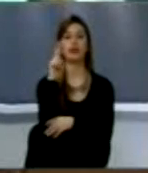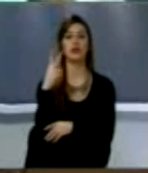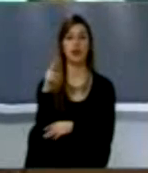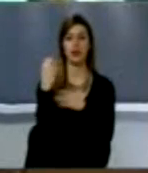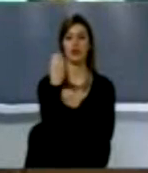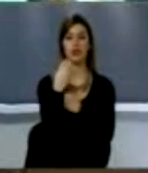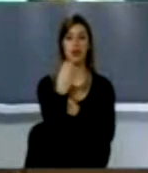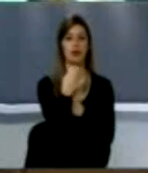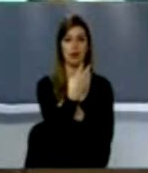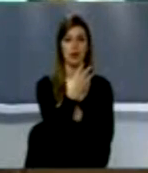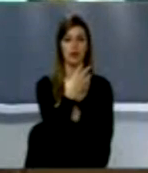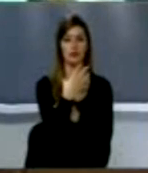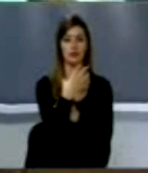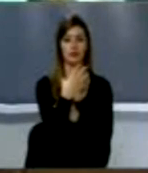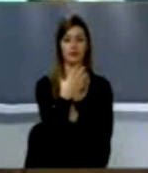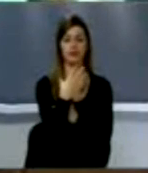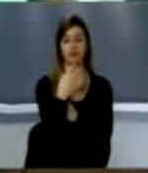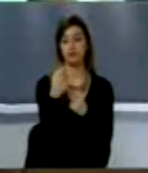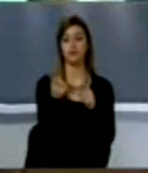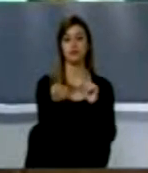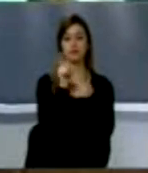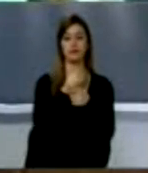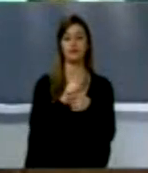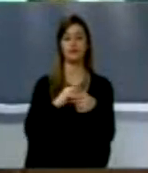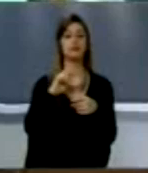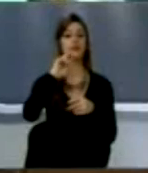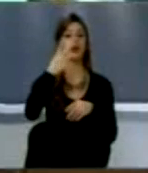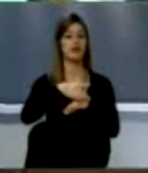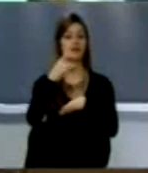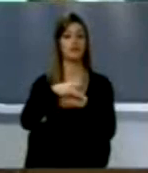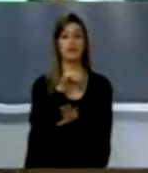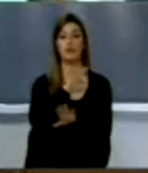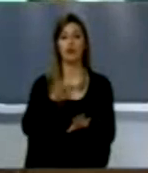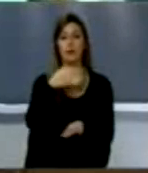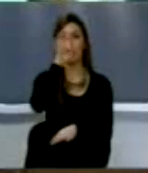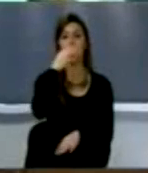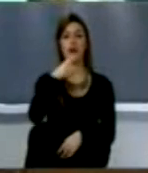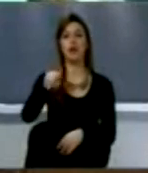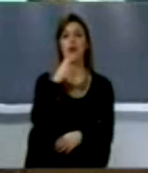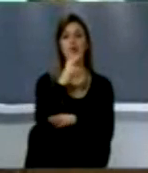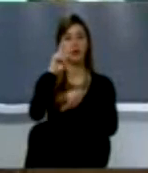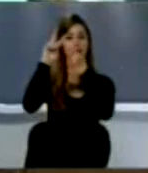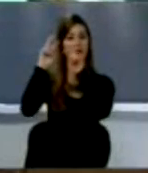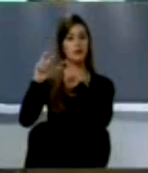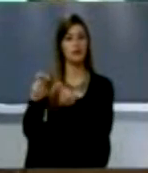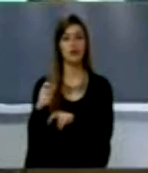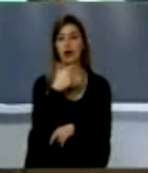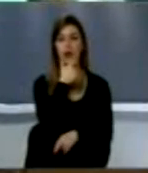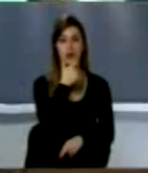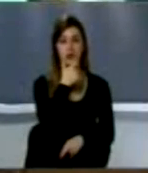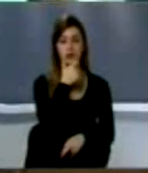bazë ditore. Do kishin mësuar për shumë projekte interesante që këta miq i kanë hetuar në versionin anglisht të draft